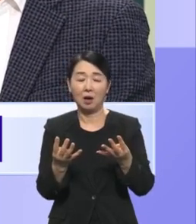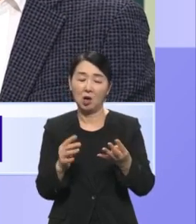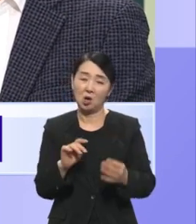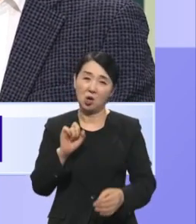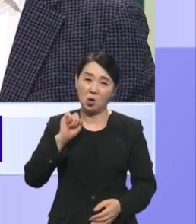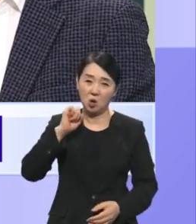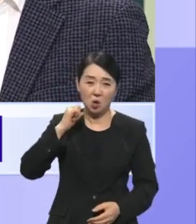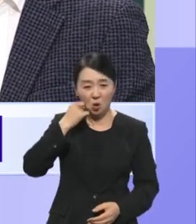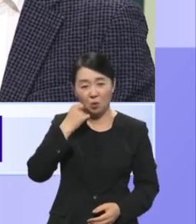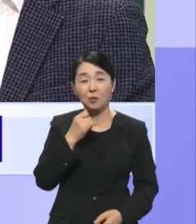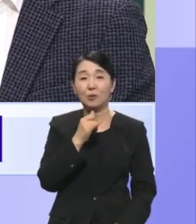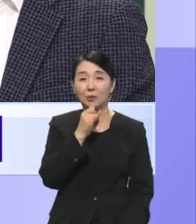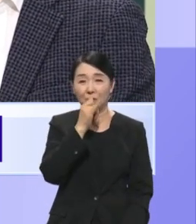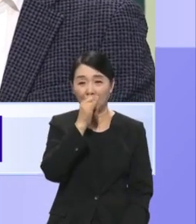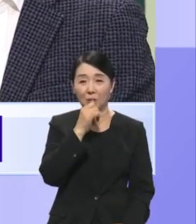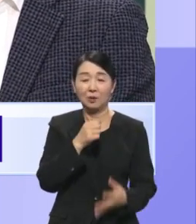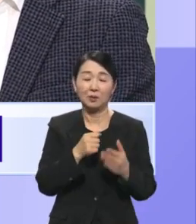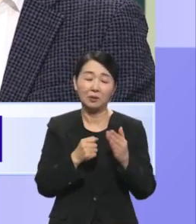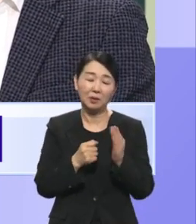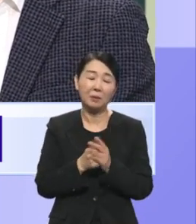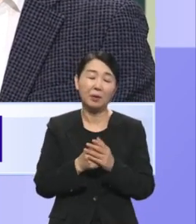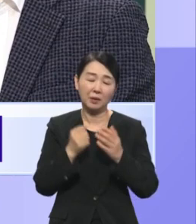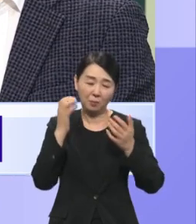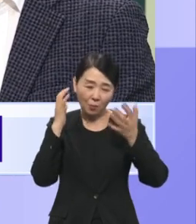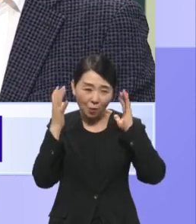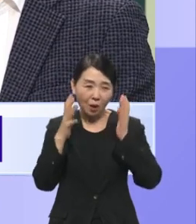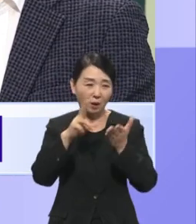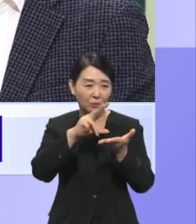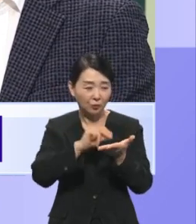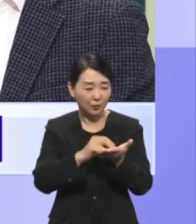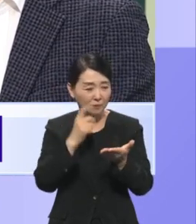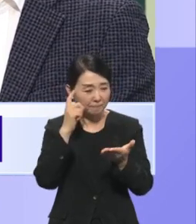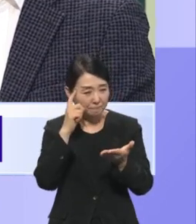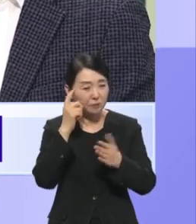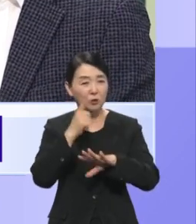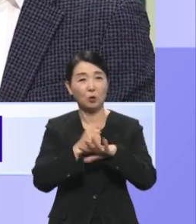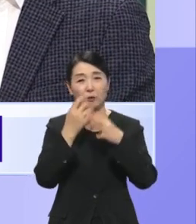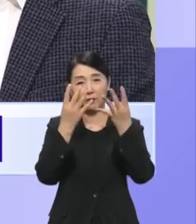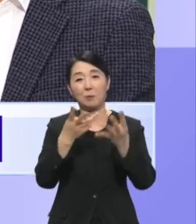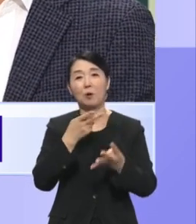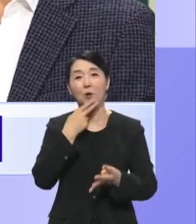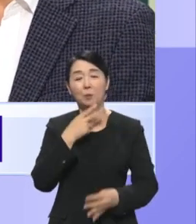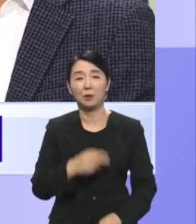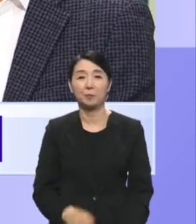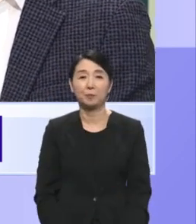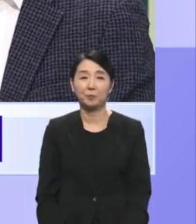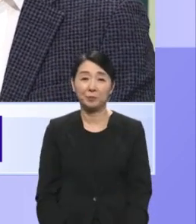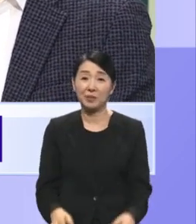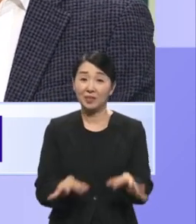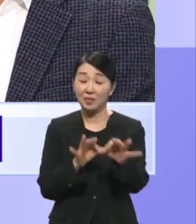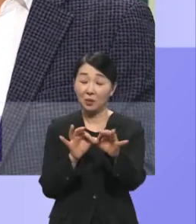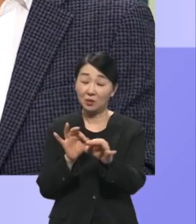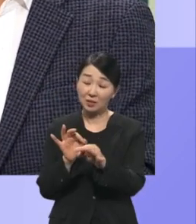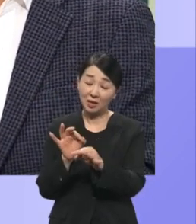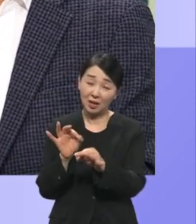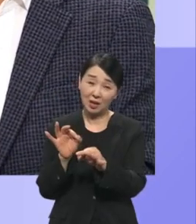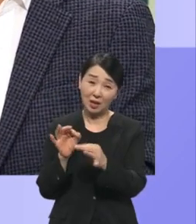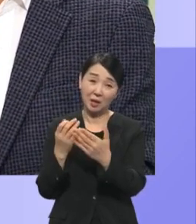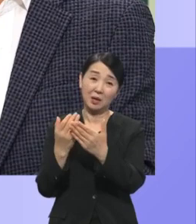그런 요소도 있어서 아마 복합적으로 거래가 되지 않나 싶습니다 사실 경제를 살리려면